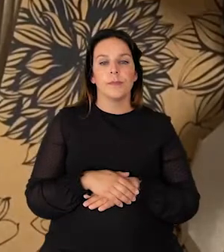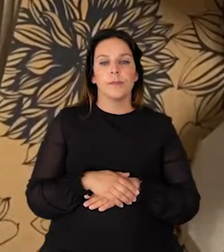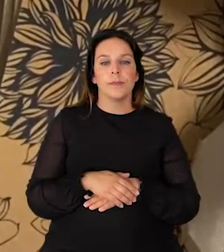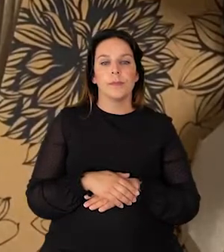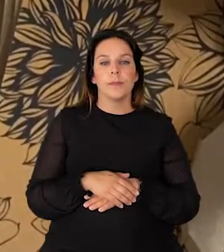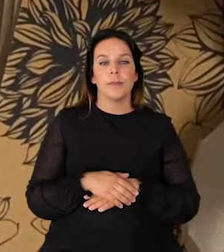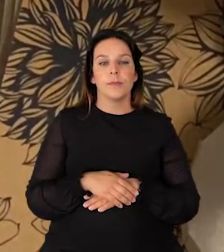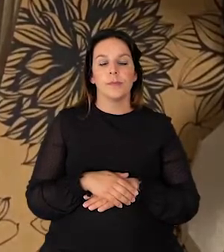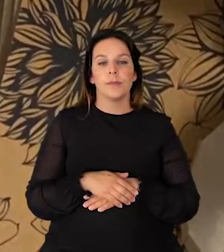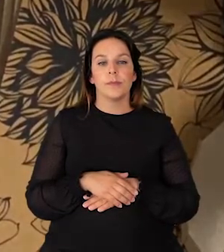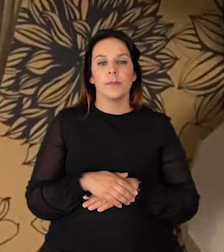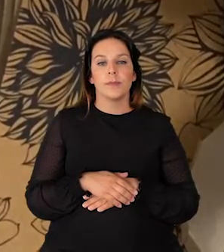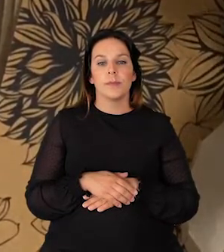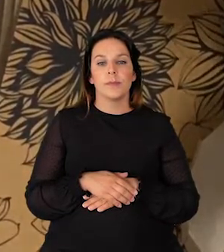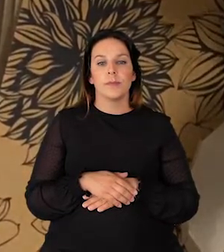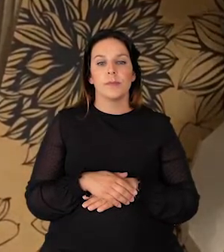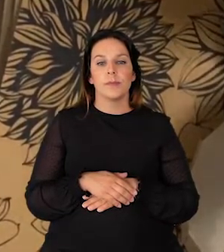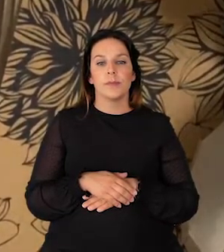elementy rakiety.